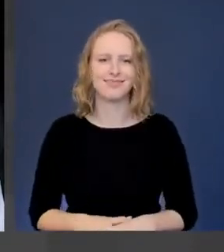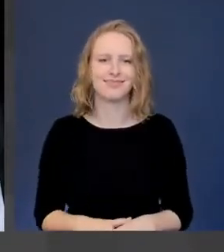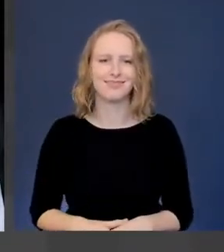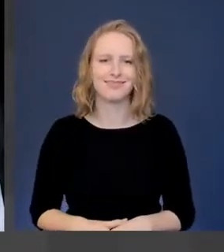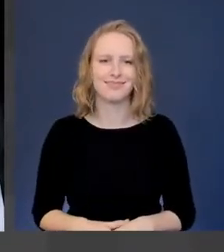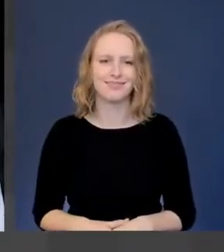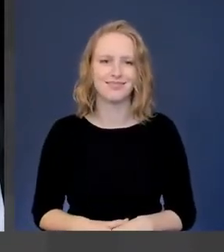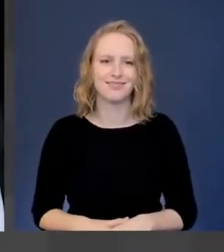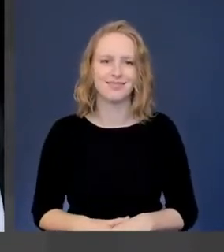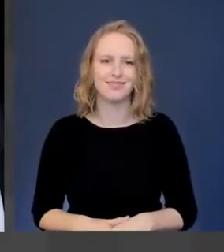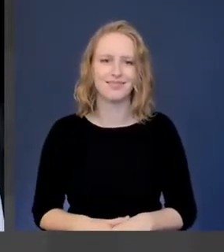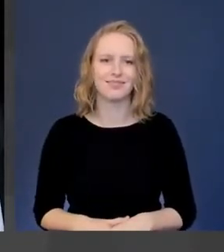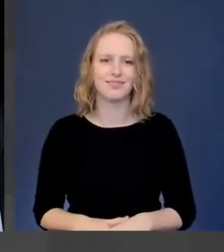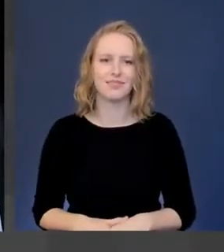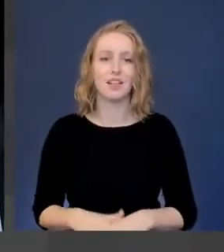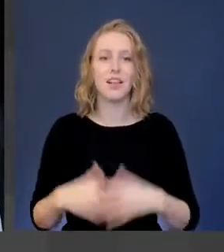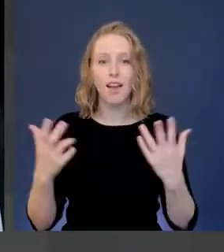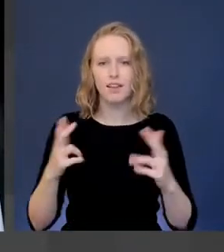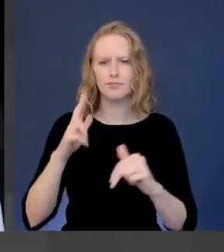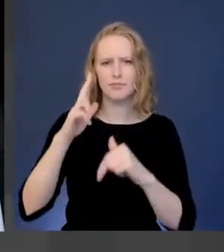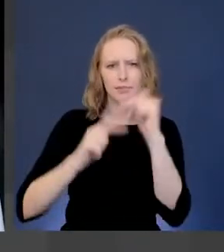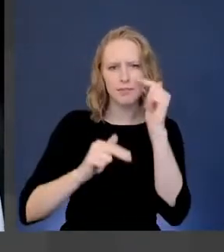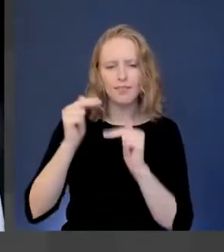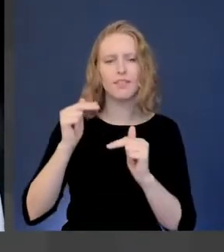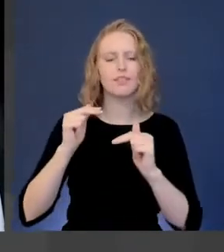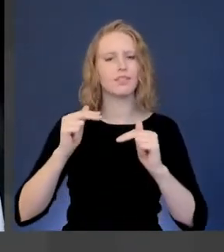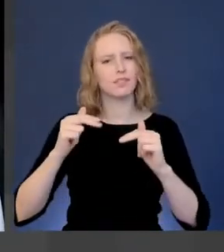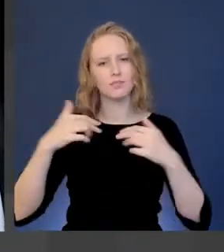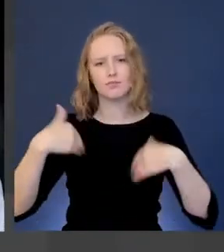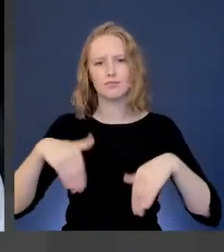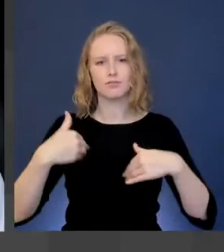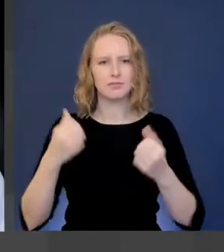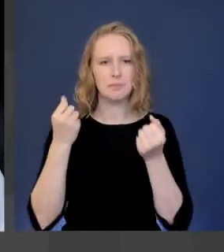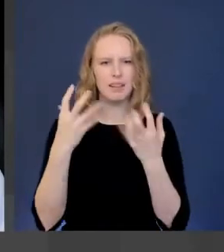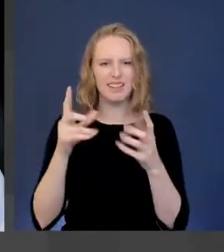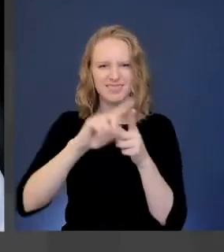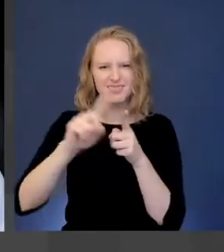それ以外にもね、建築も楽しくプレイをしたり、